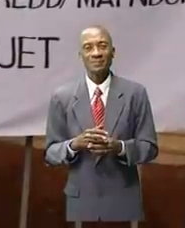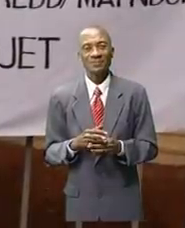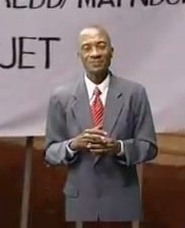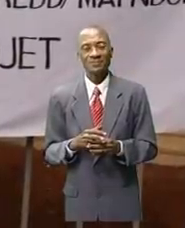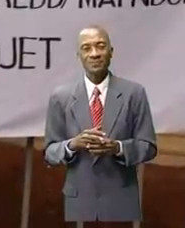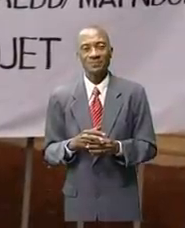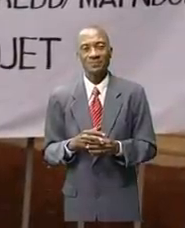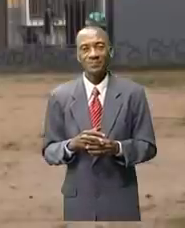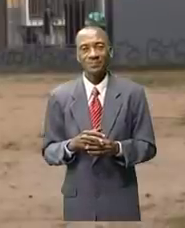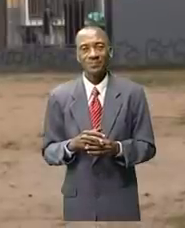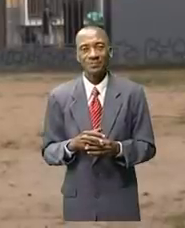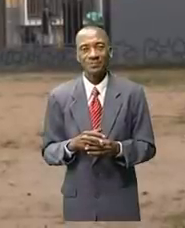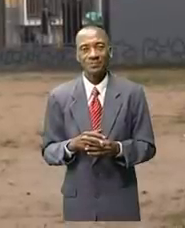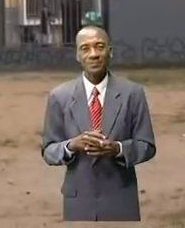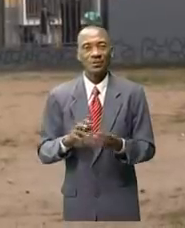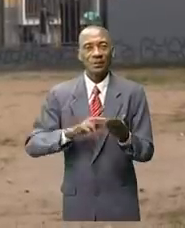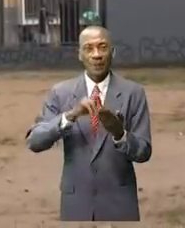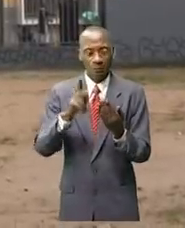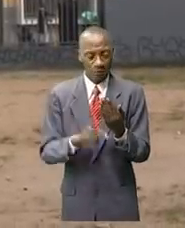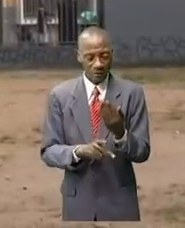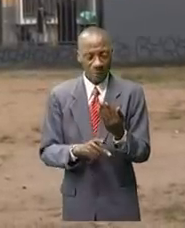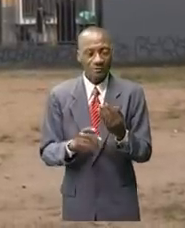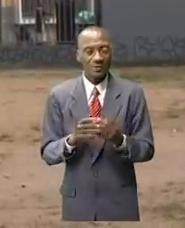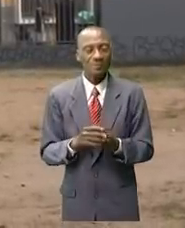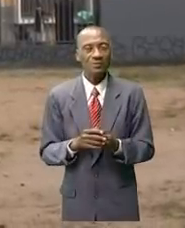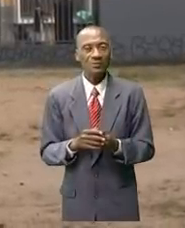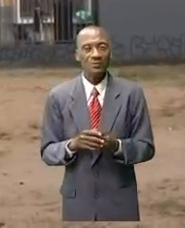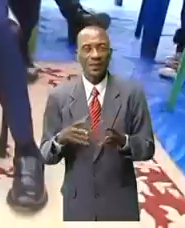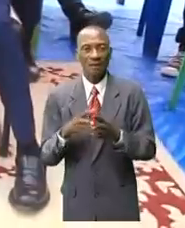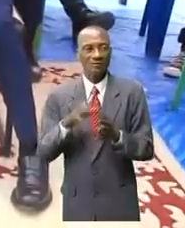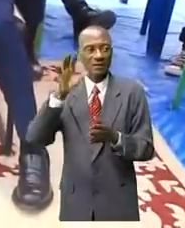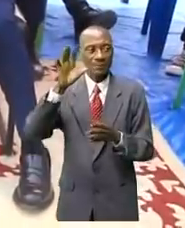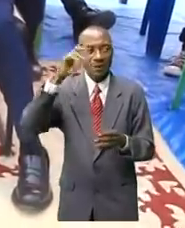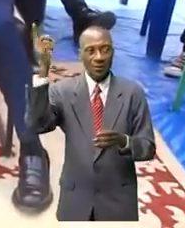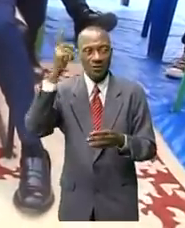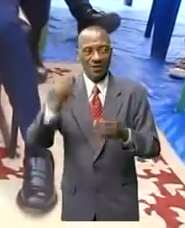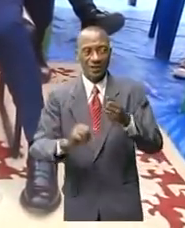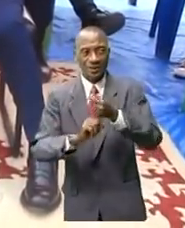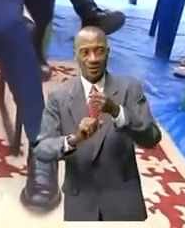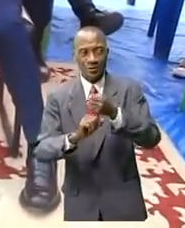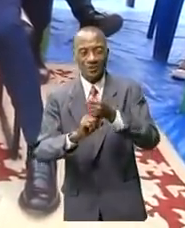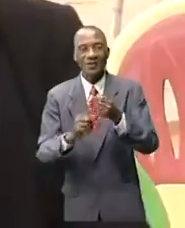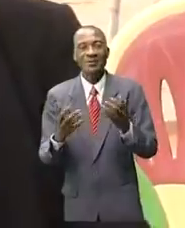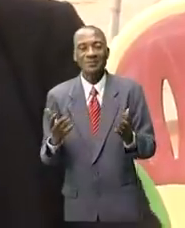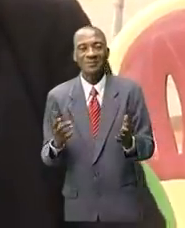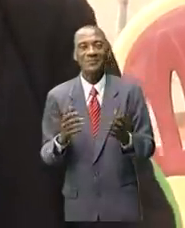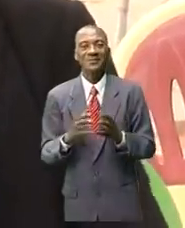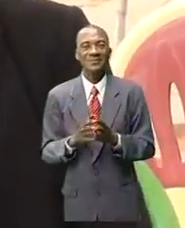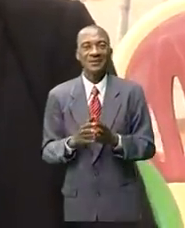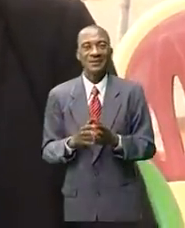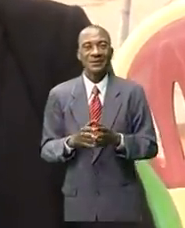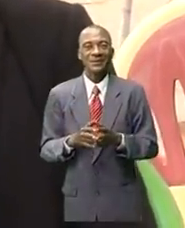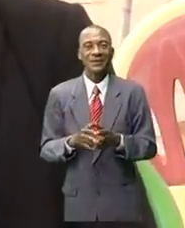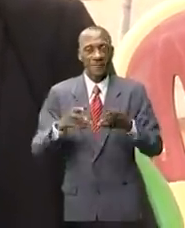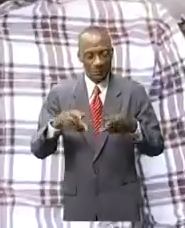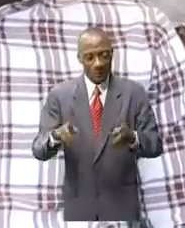programmes d'investissement pour les forêts, PIF, avec l'appui de la Banque mondiale, du Fonds national RED, CAFI, permet de réduire